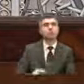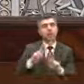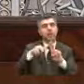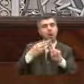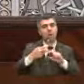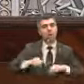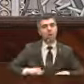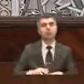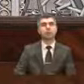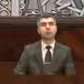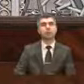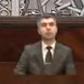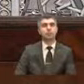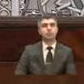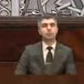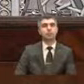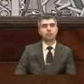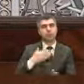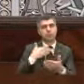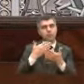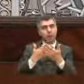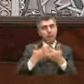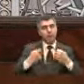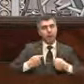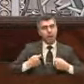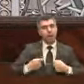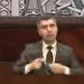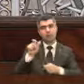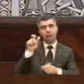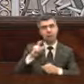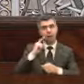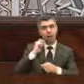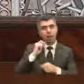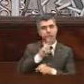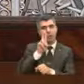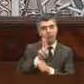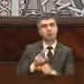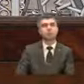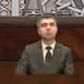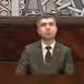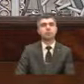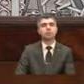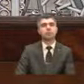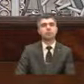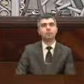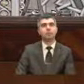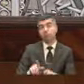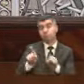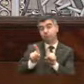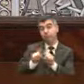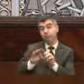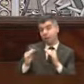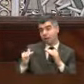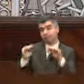سيد الوزير. شكرا سيد الرئيس. سيد النائب المحترم، هنا هذه القضية ديال ملائمة التكوين